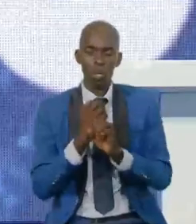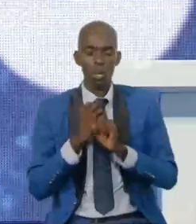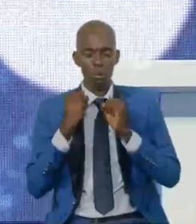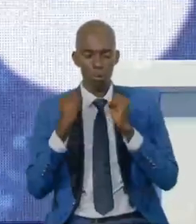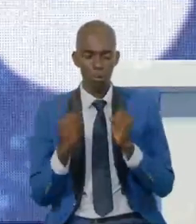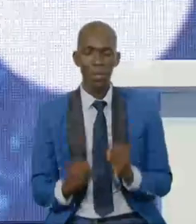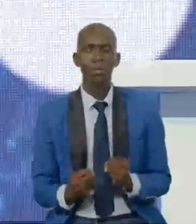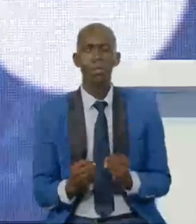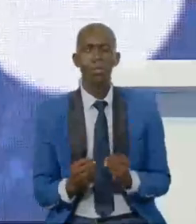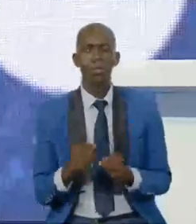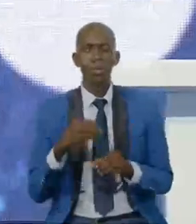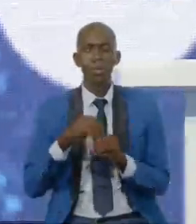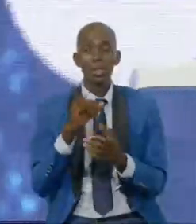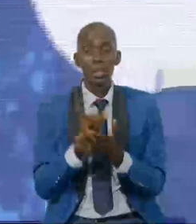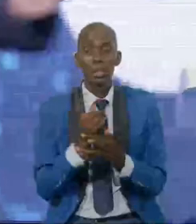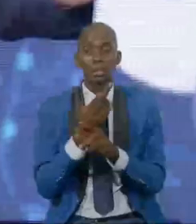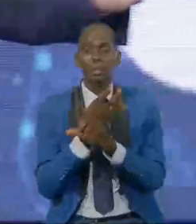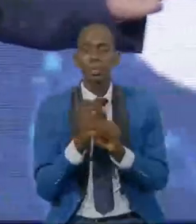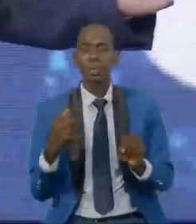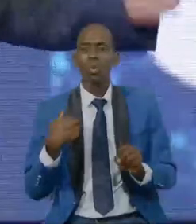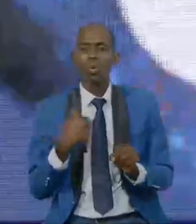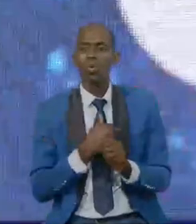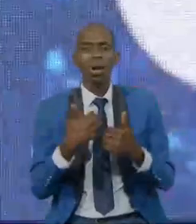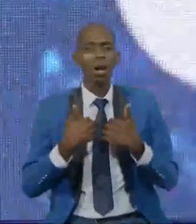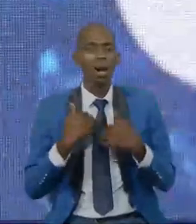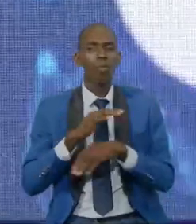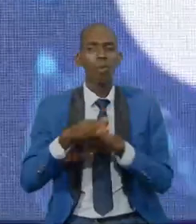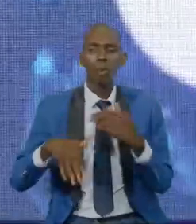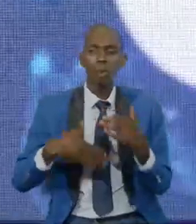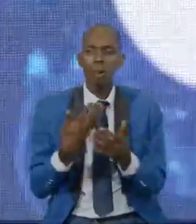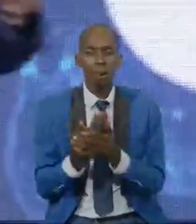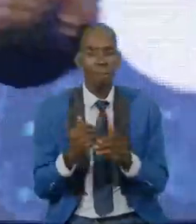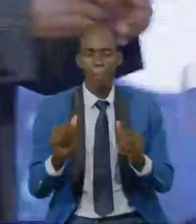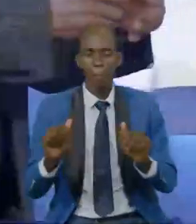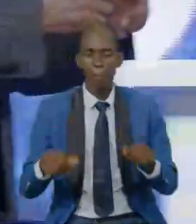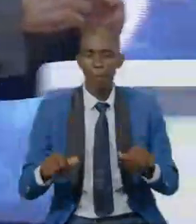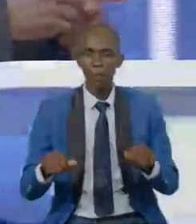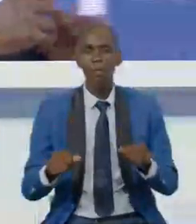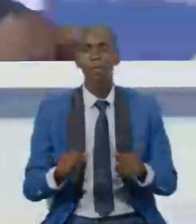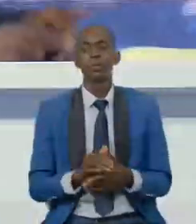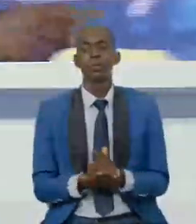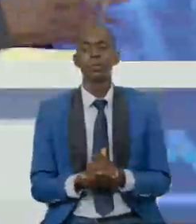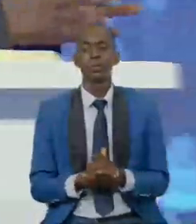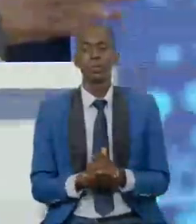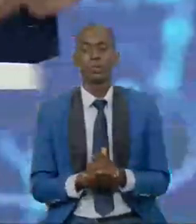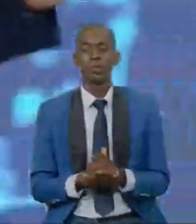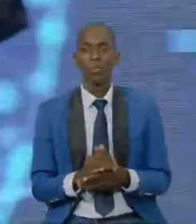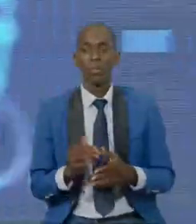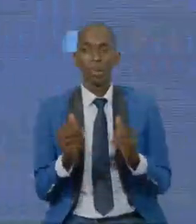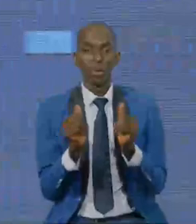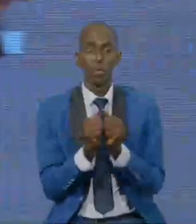rédemption que nous avons la puissance. That redemption we have all possible. C'est dans la rédemption qu'on a toutes les possibilités.